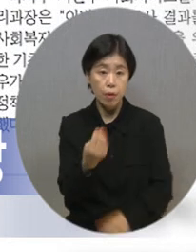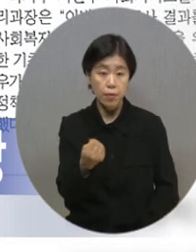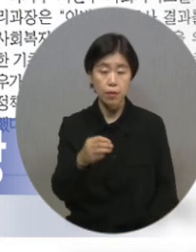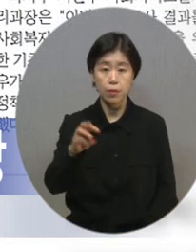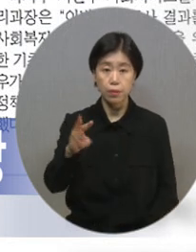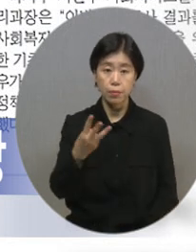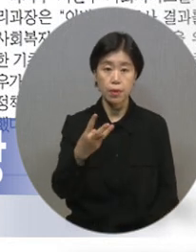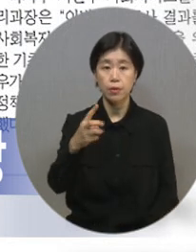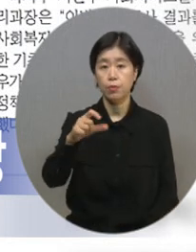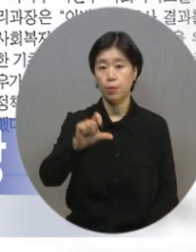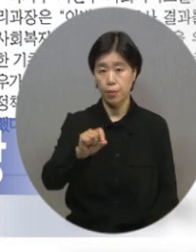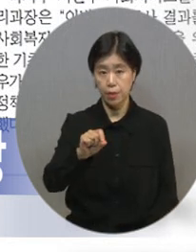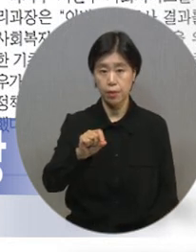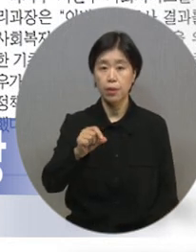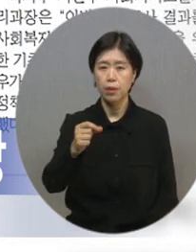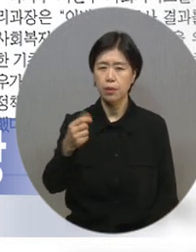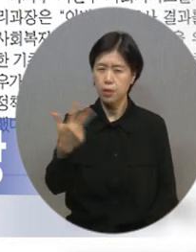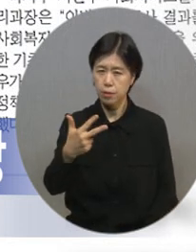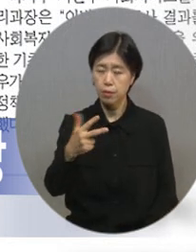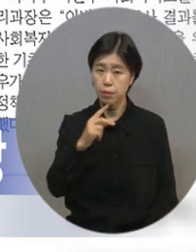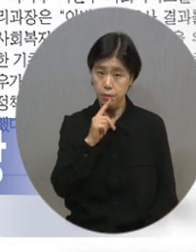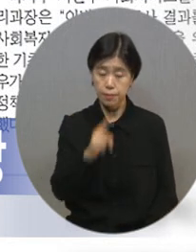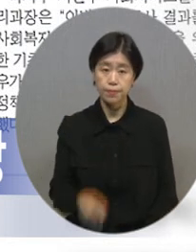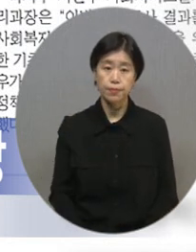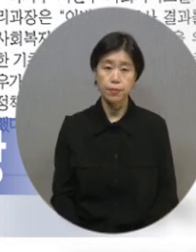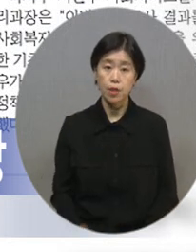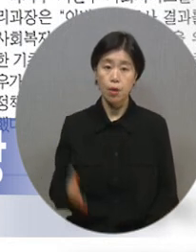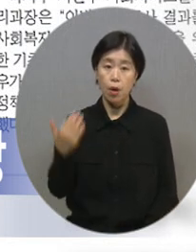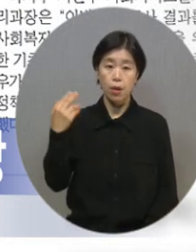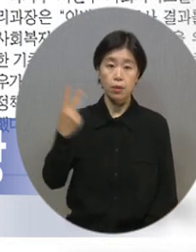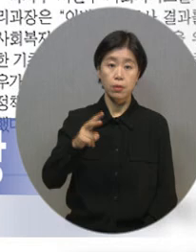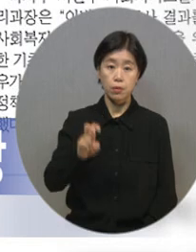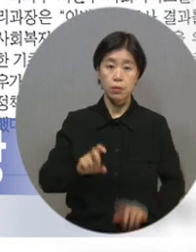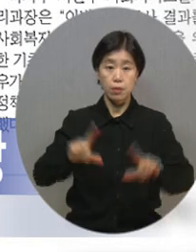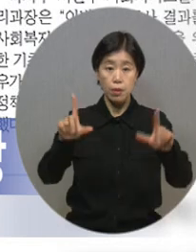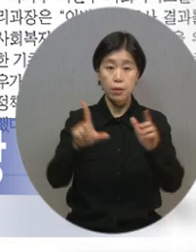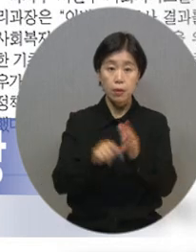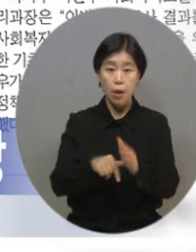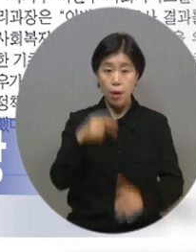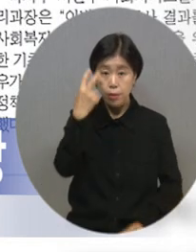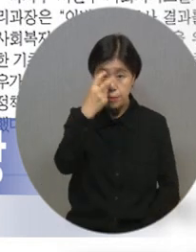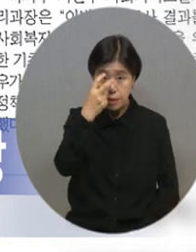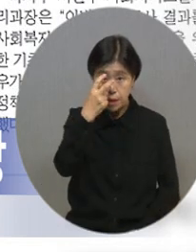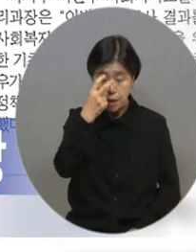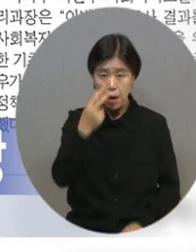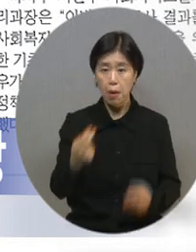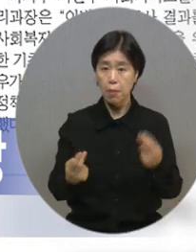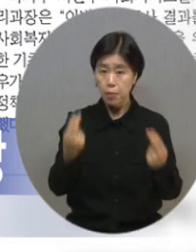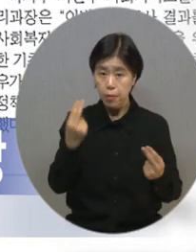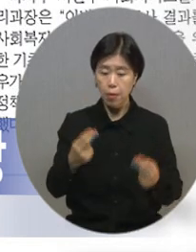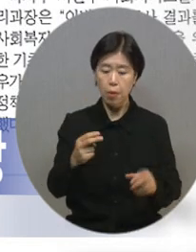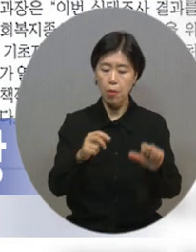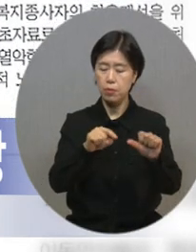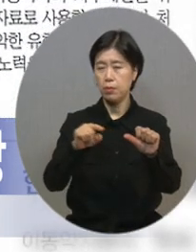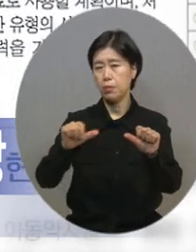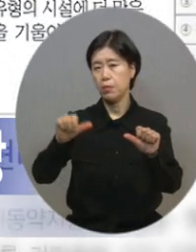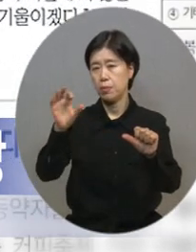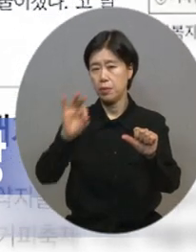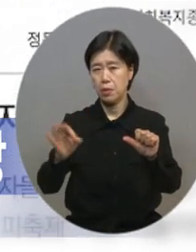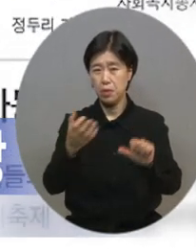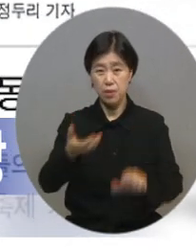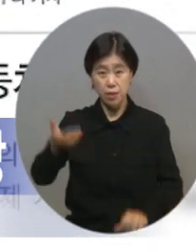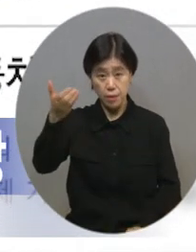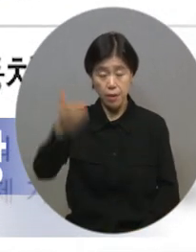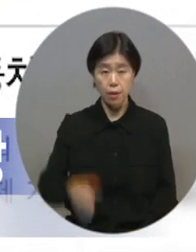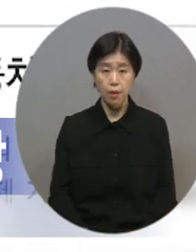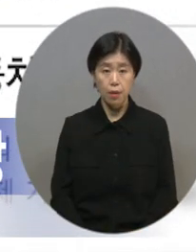7천원으로 나타났습니다 지난 2020년 실태조사 5.5% 증가한 수치인데요